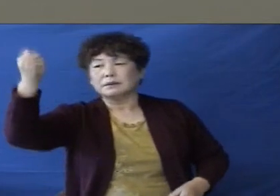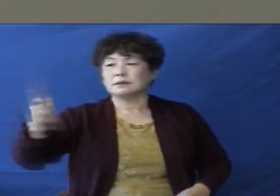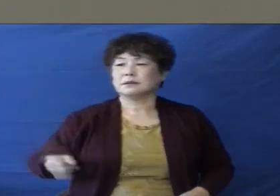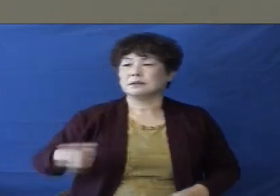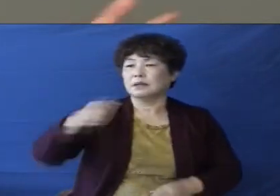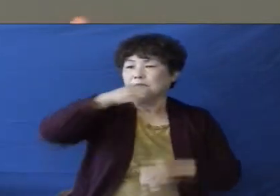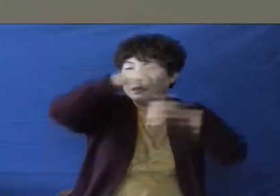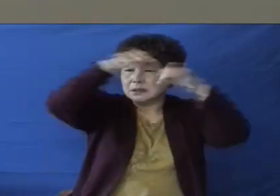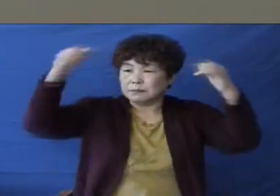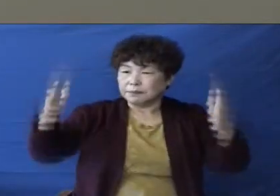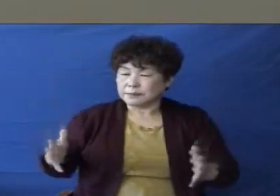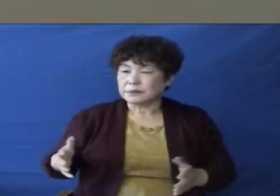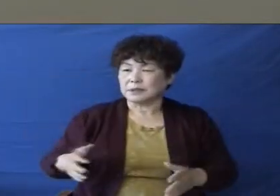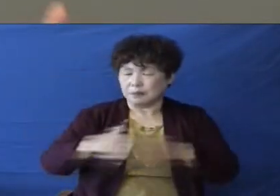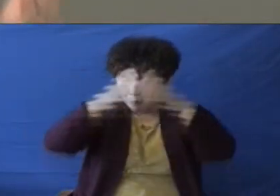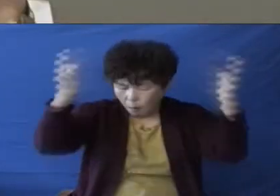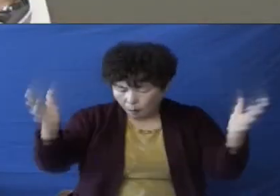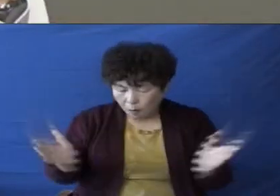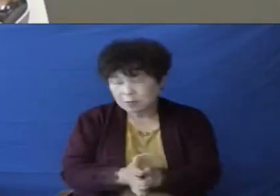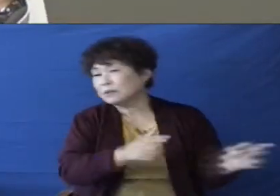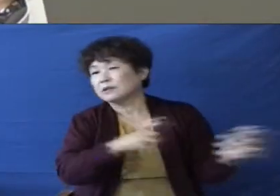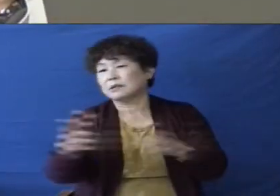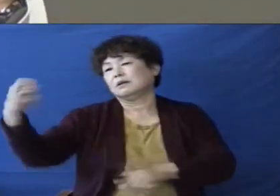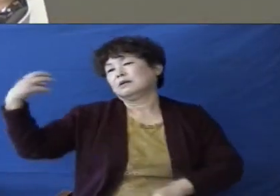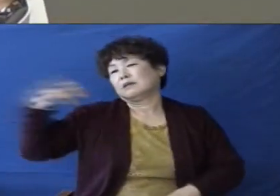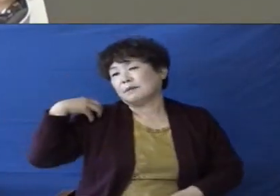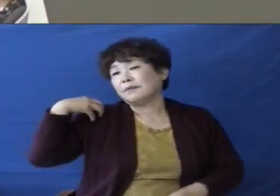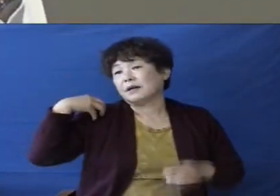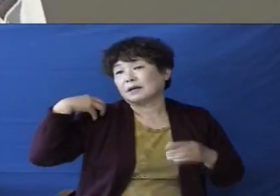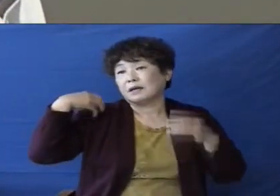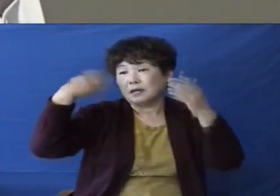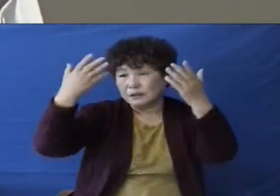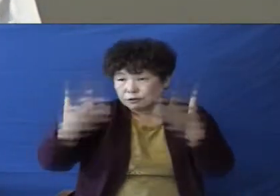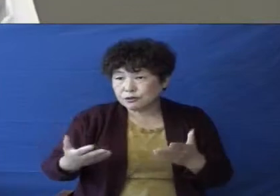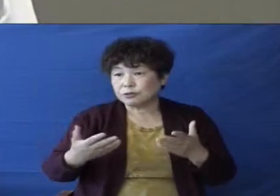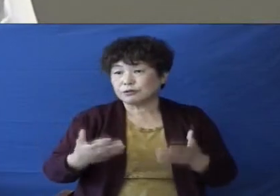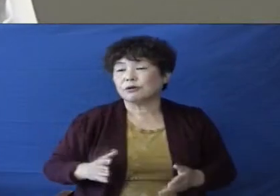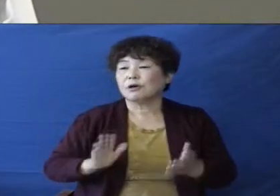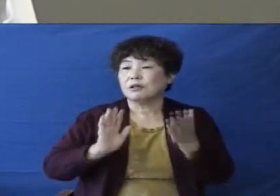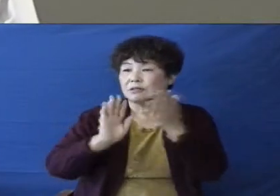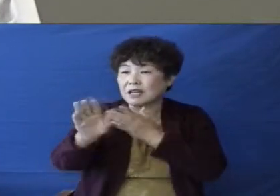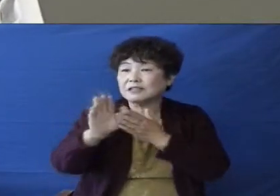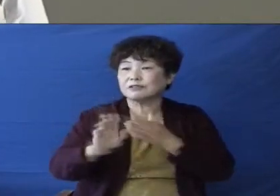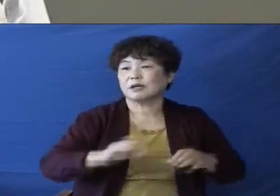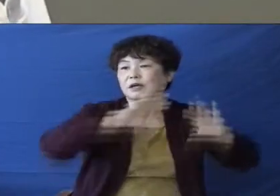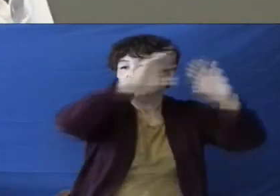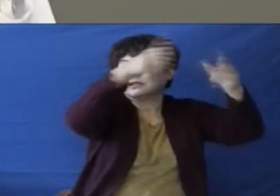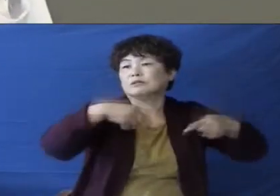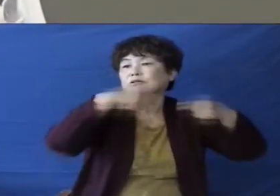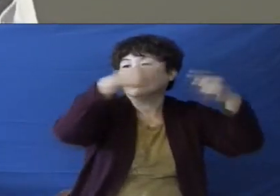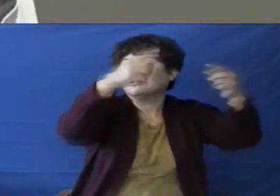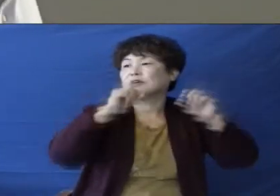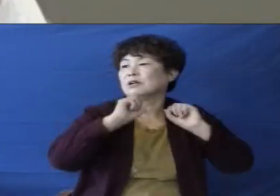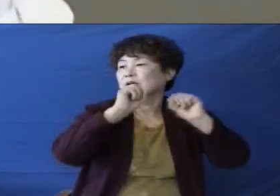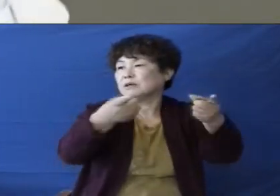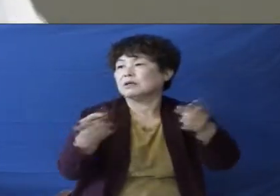어떤 때 이랬다 저랬다 가 아니라 그냥 하나님 앞에 예배하는 그 자리에 사람들이